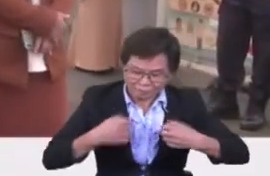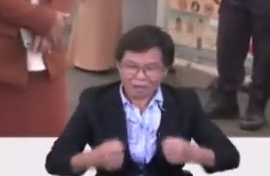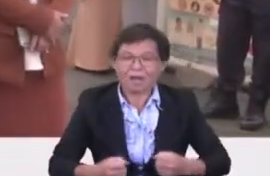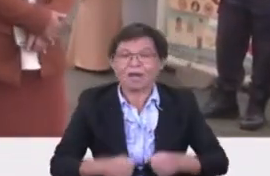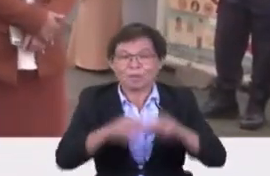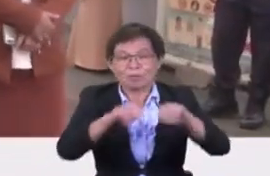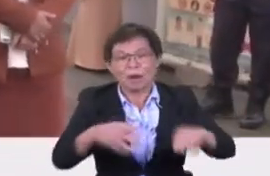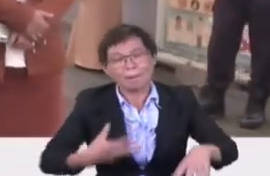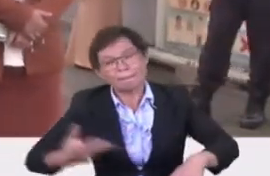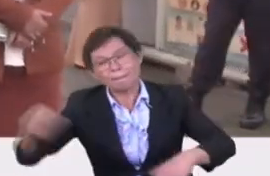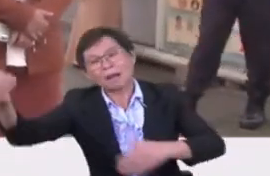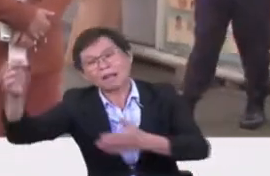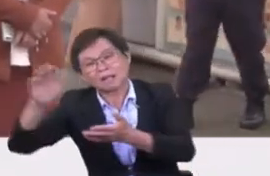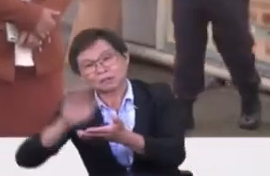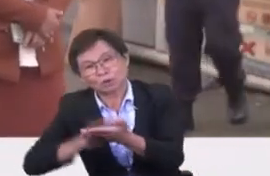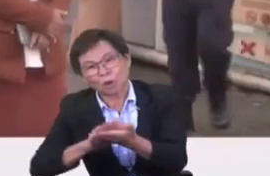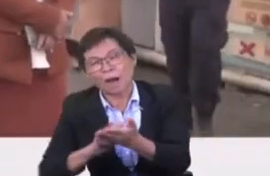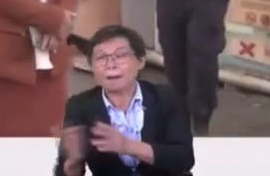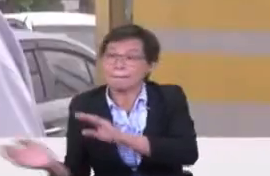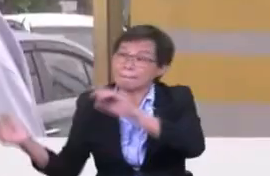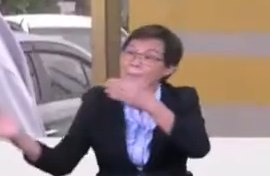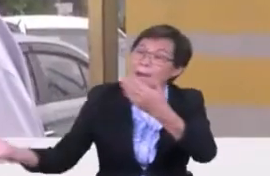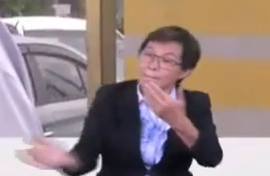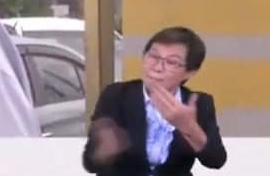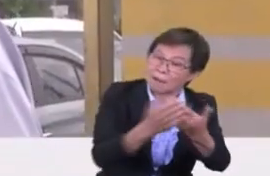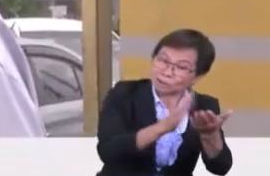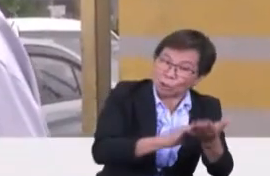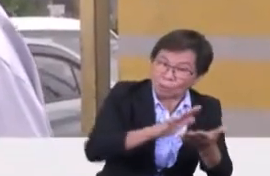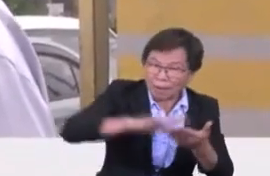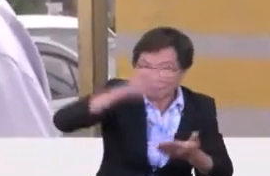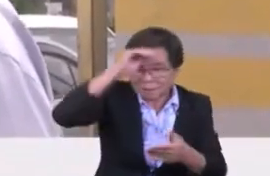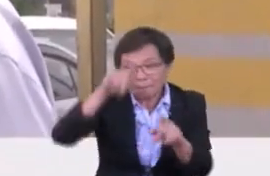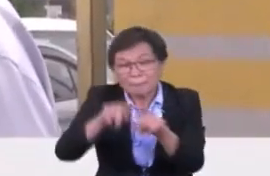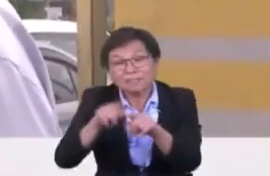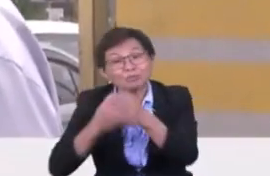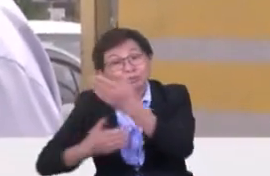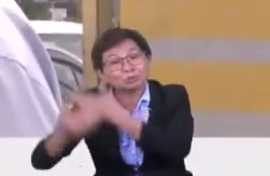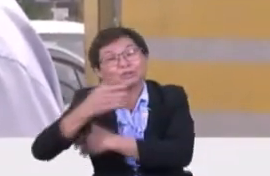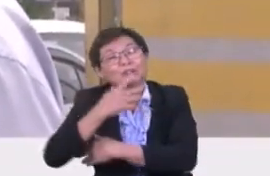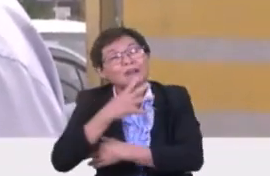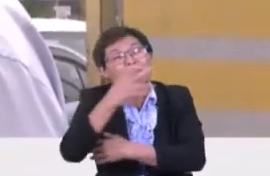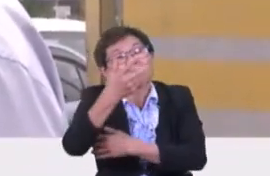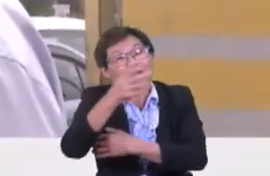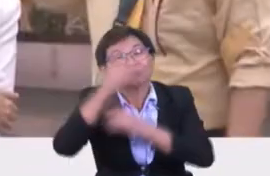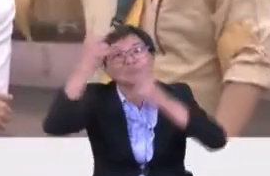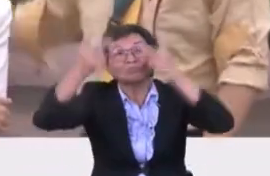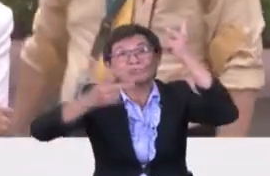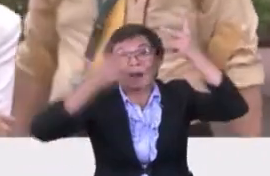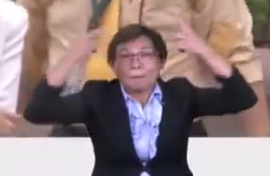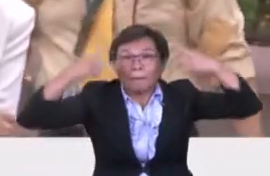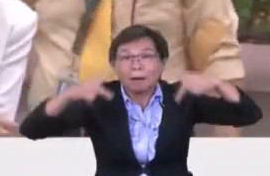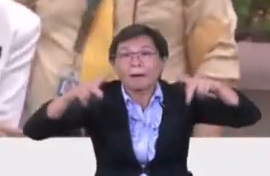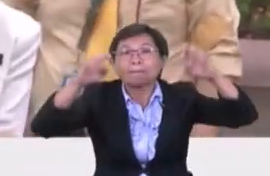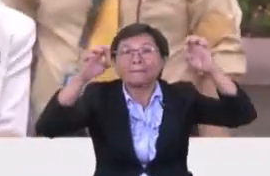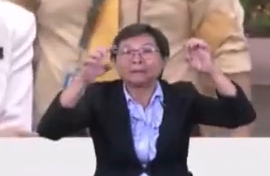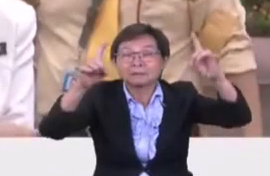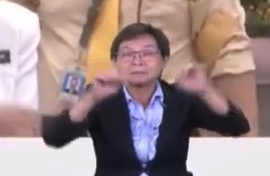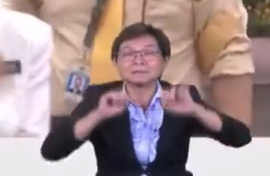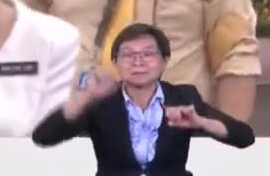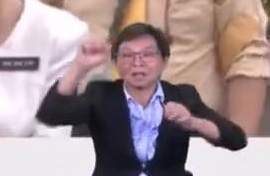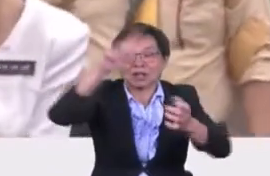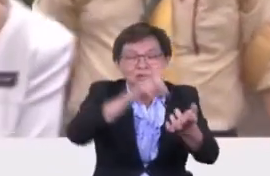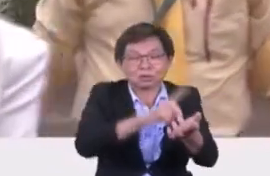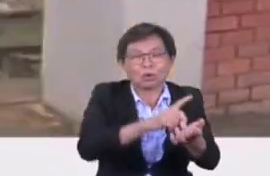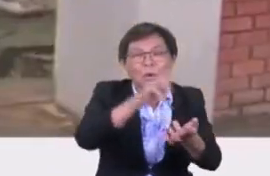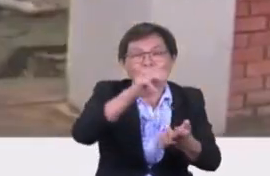balik sekolah untuk belajar lagi seperti dulu ya Beliau berkata demikian kepada arti m semasa lautan pengaruh pendidikan Sabah Anda The